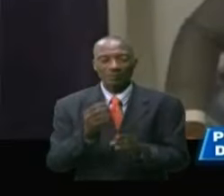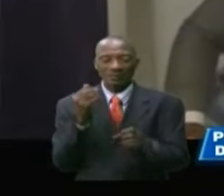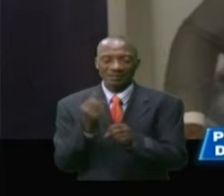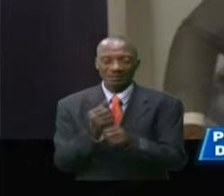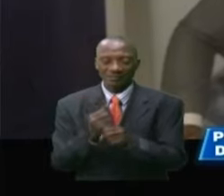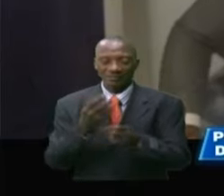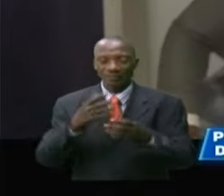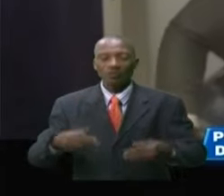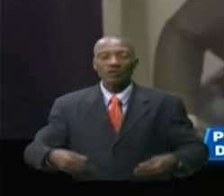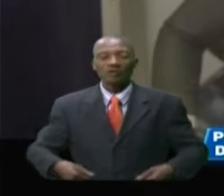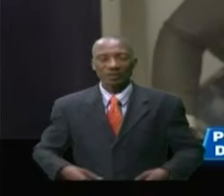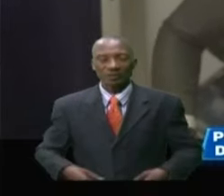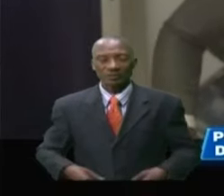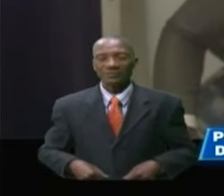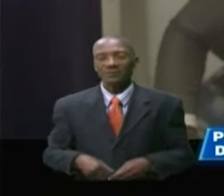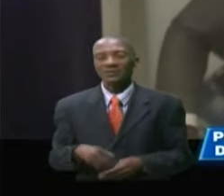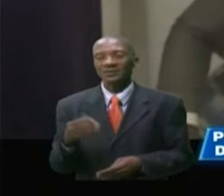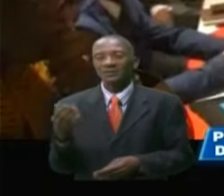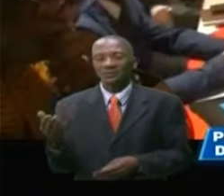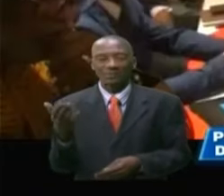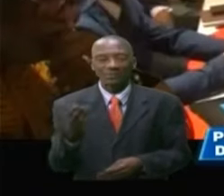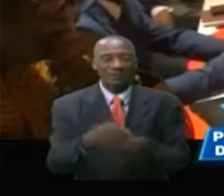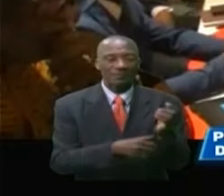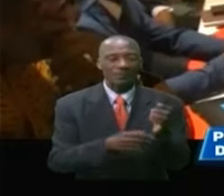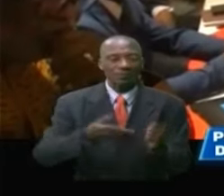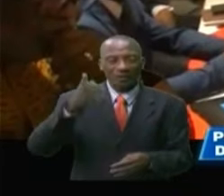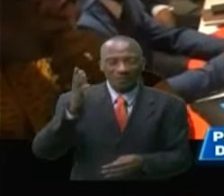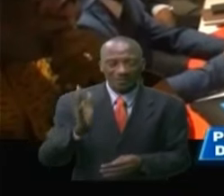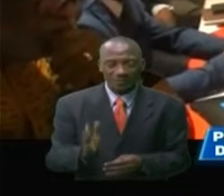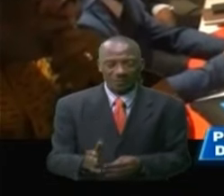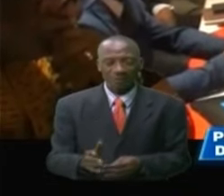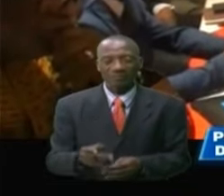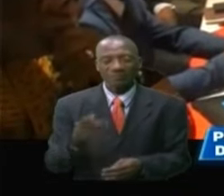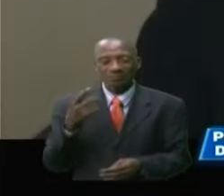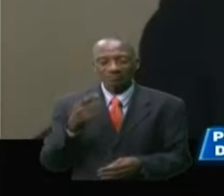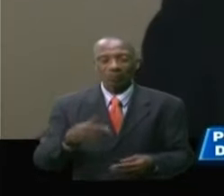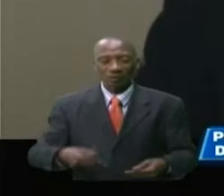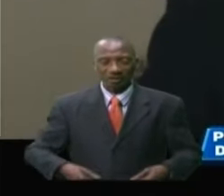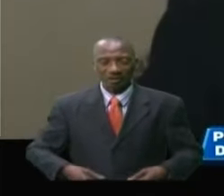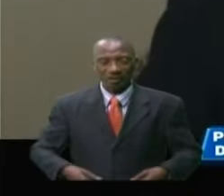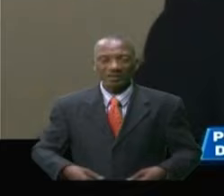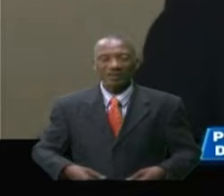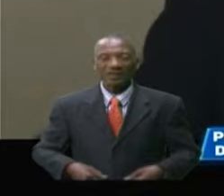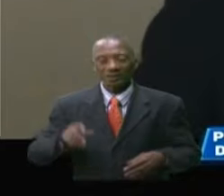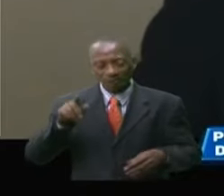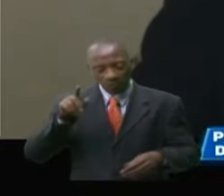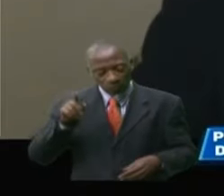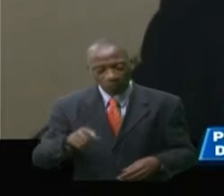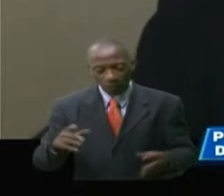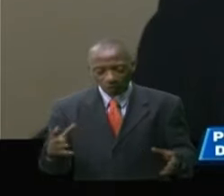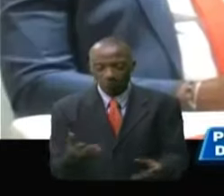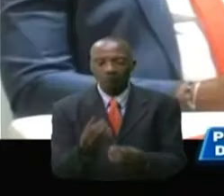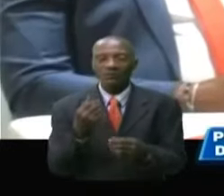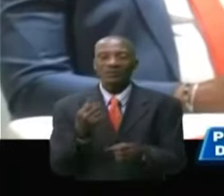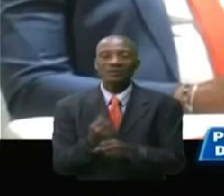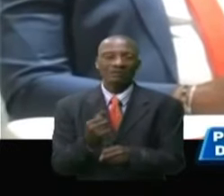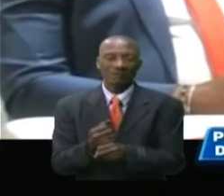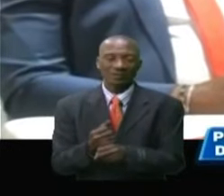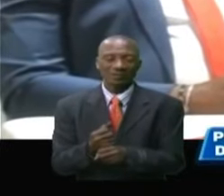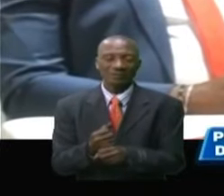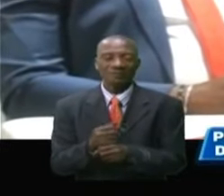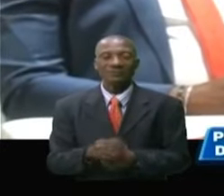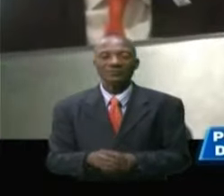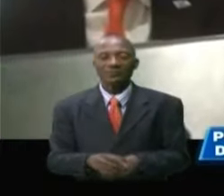qui lance un appel pressant à d'autres experts absents de rejoindre les dites assises, s'engagent à concrétiser la ferme volonté sociale du chef de